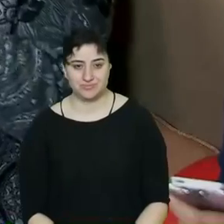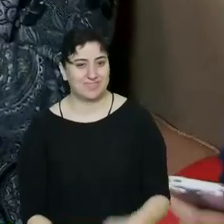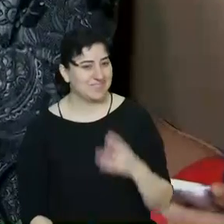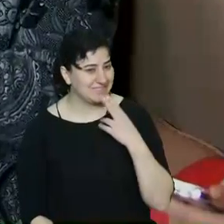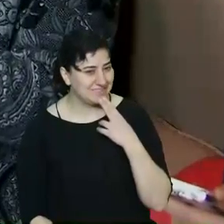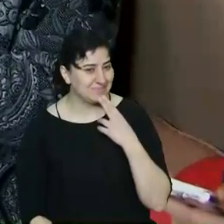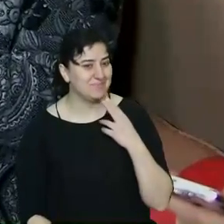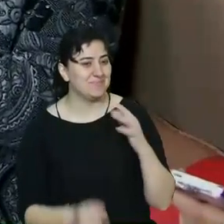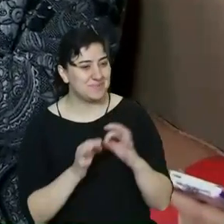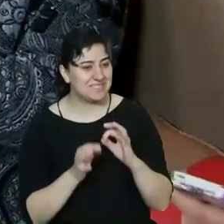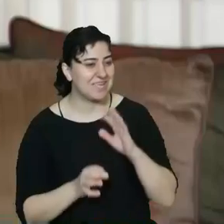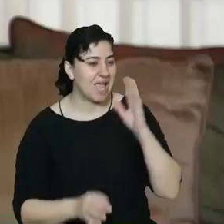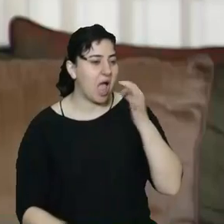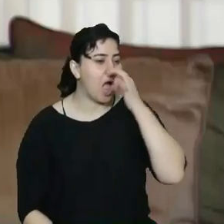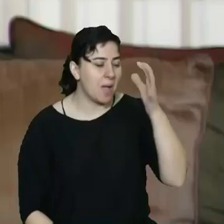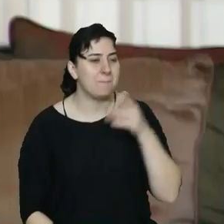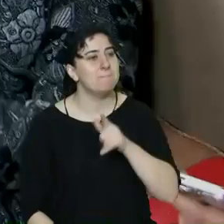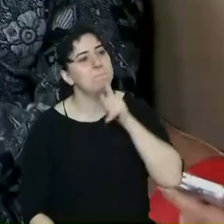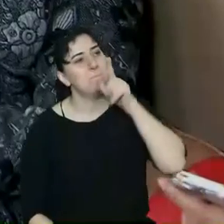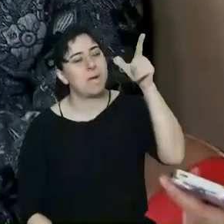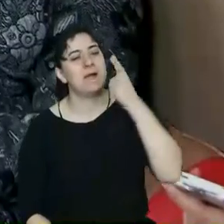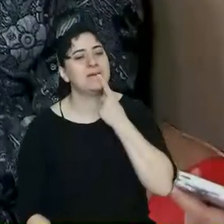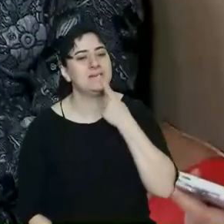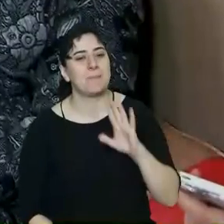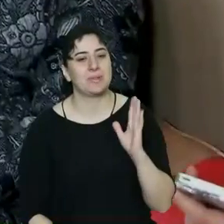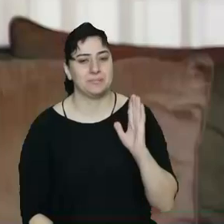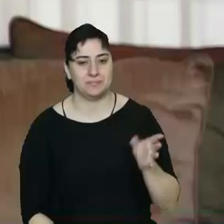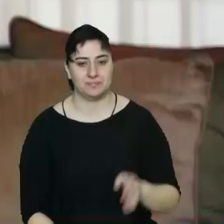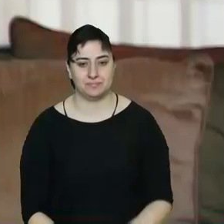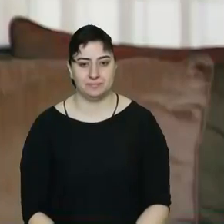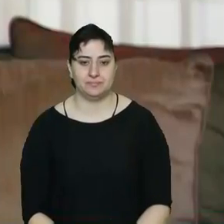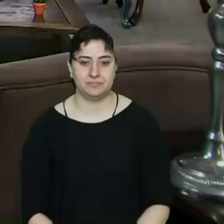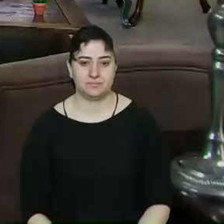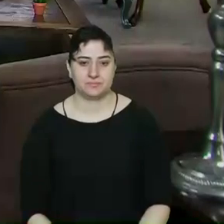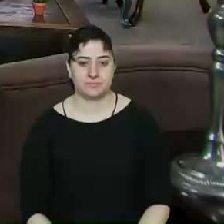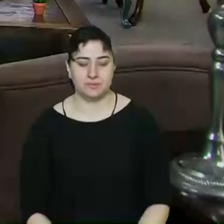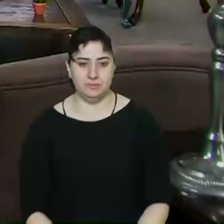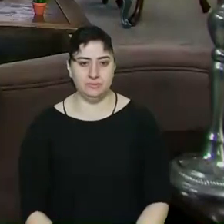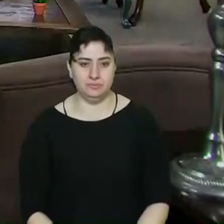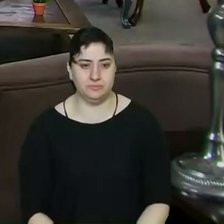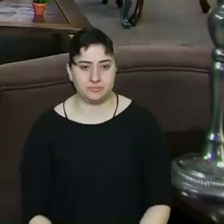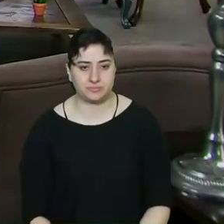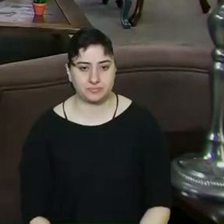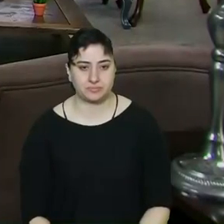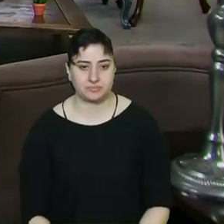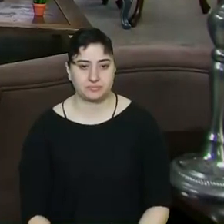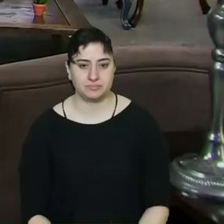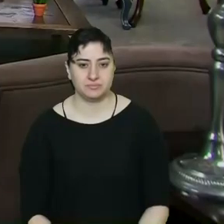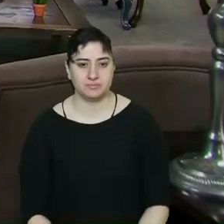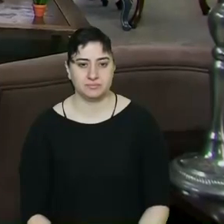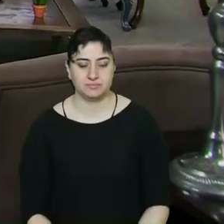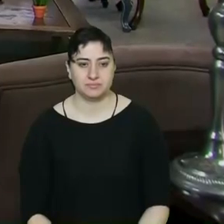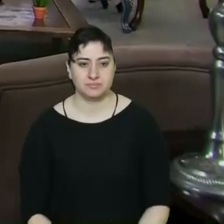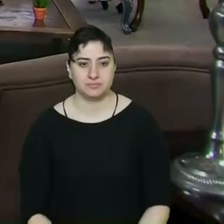Kızım, Biricik'e haber ver dedik. Böyle bangır bangır bağır demedik sana. Umursamazca omuz silkti. Biricik merdivenlerden salona